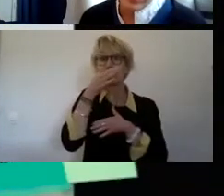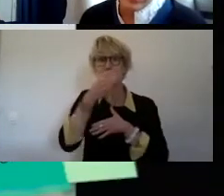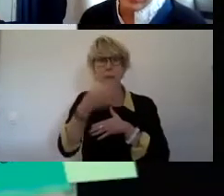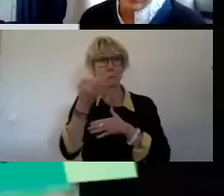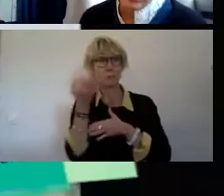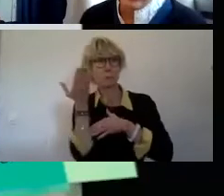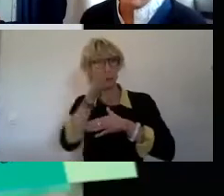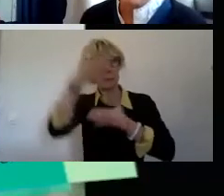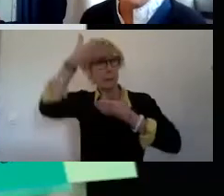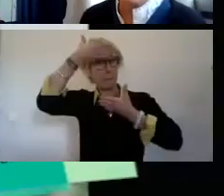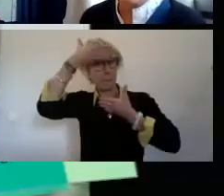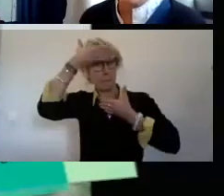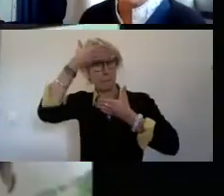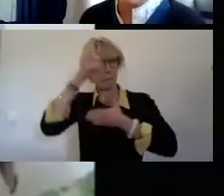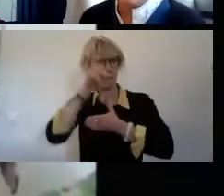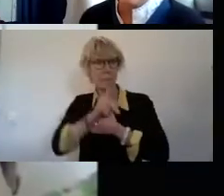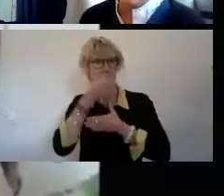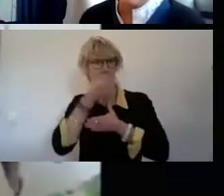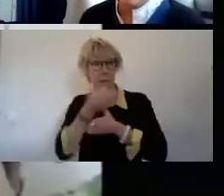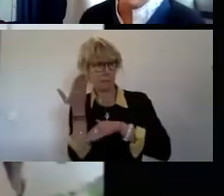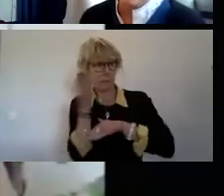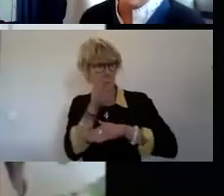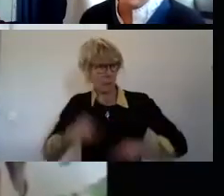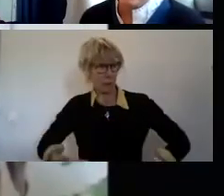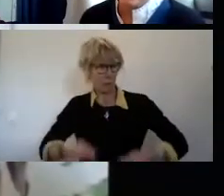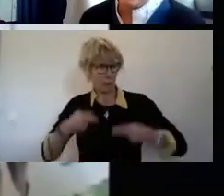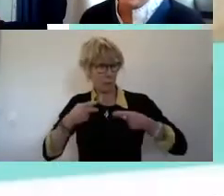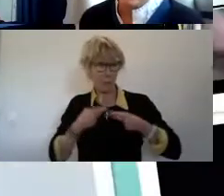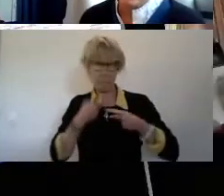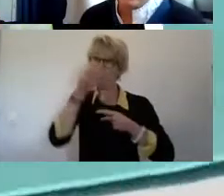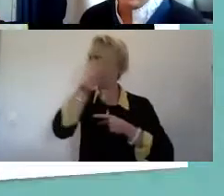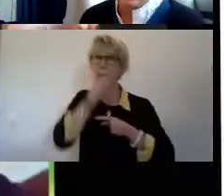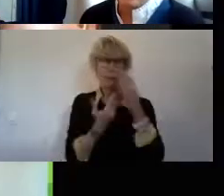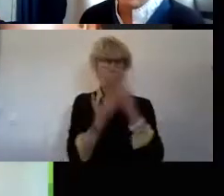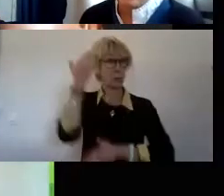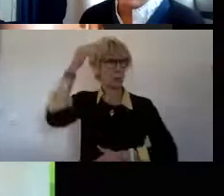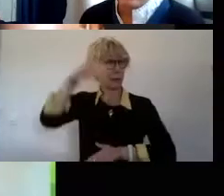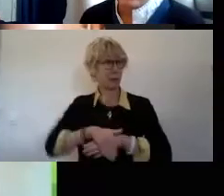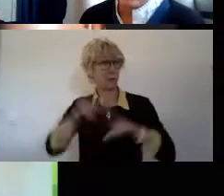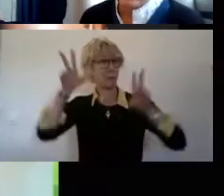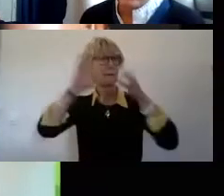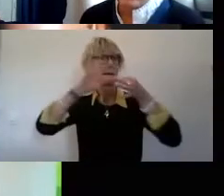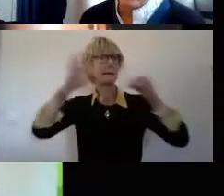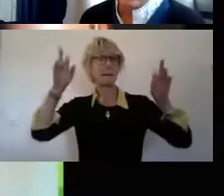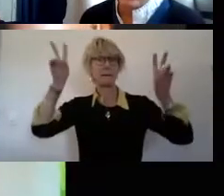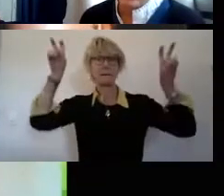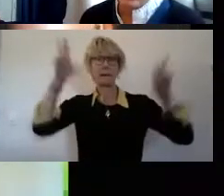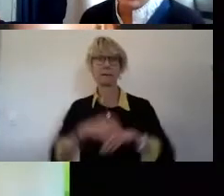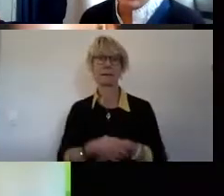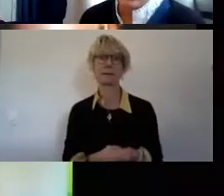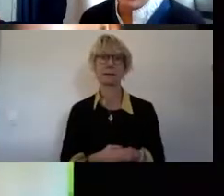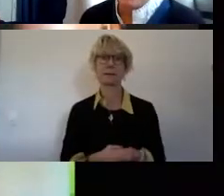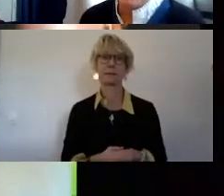Entamons cet atelier en cette belle journée. Mélancolique.